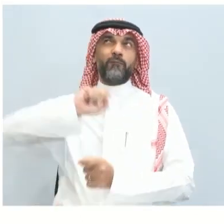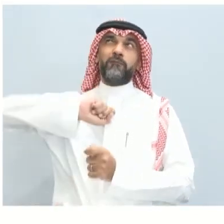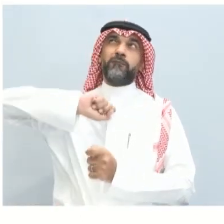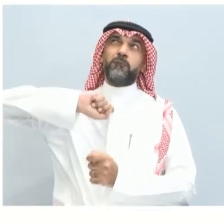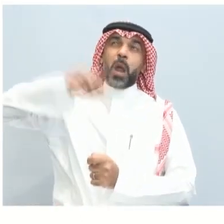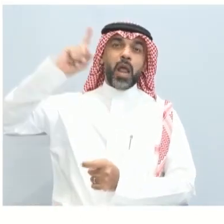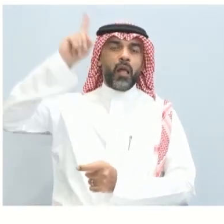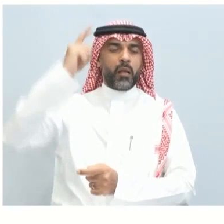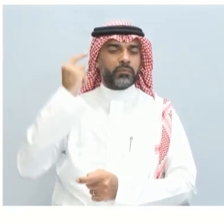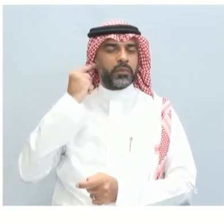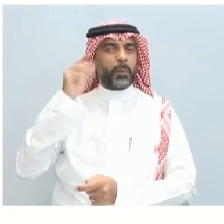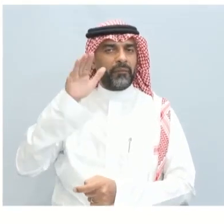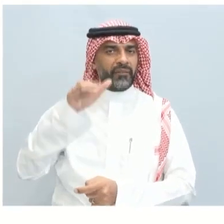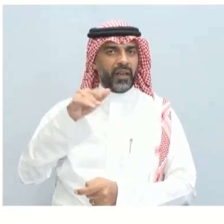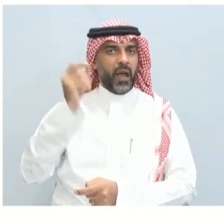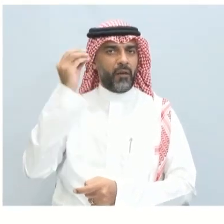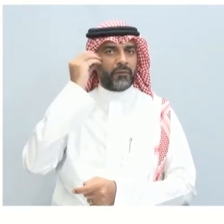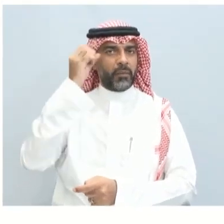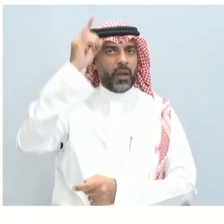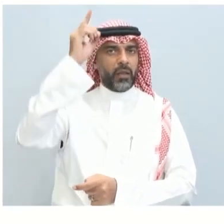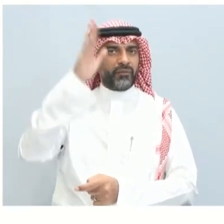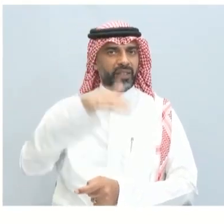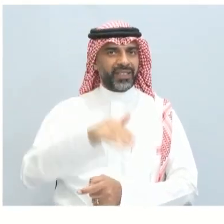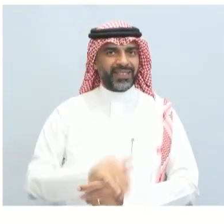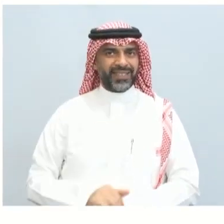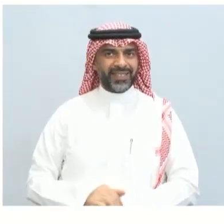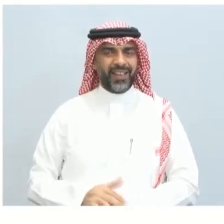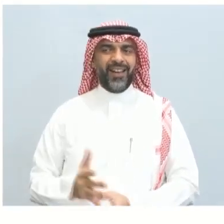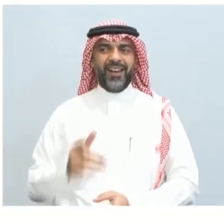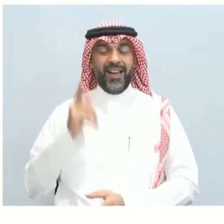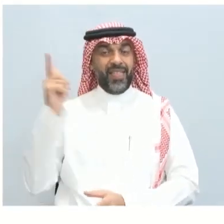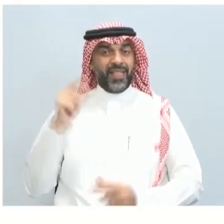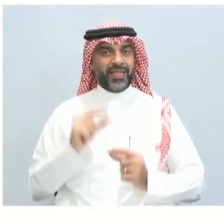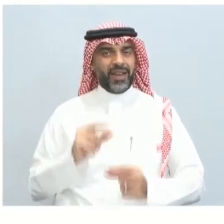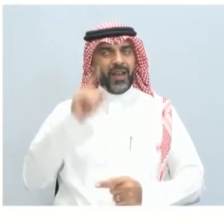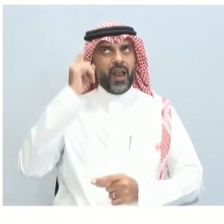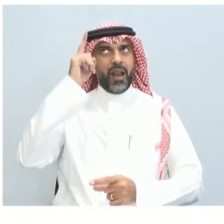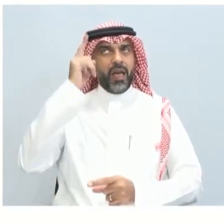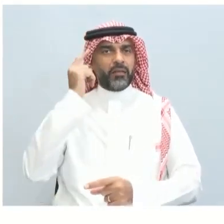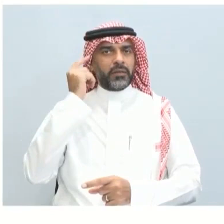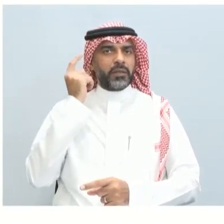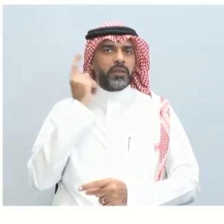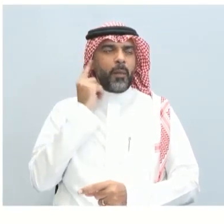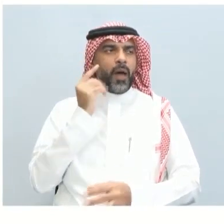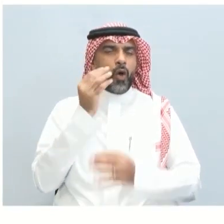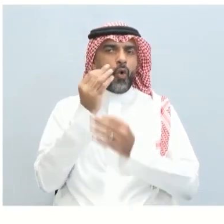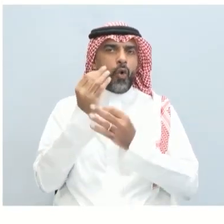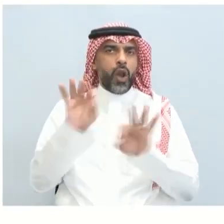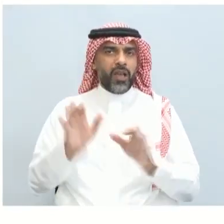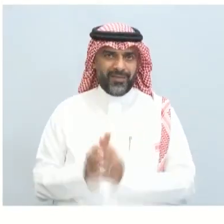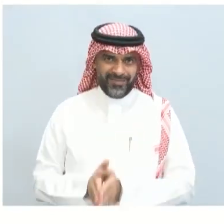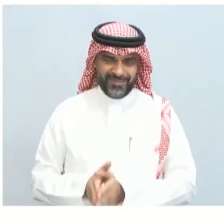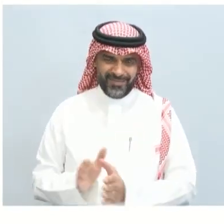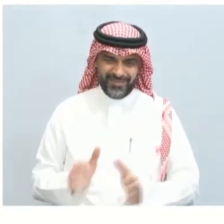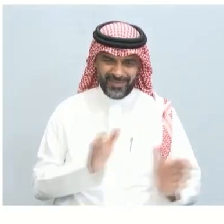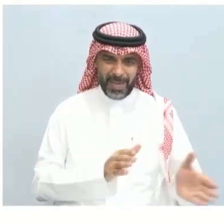الدلائل على استحقاق الله العبوديه وحده لا شريك له الدليل على ملك الله